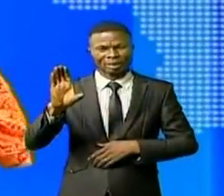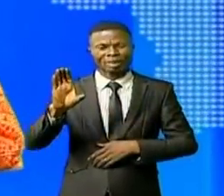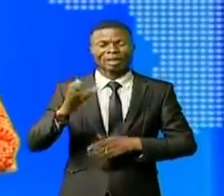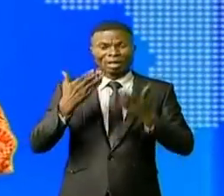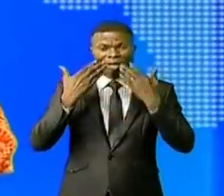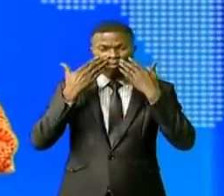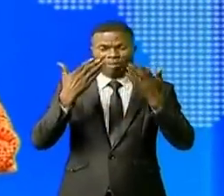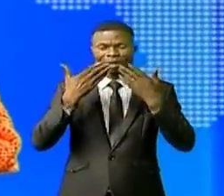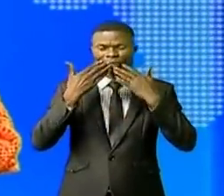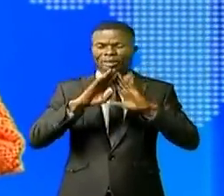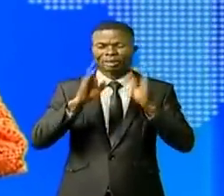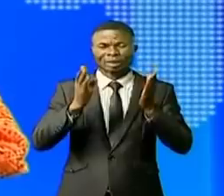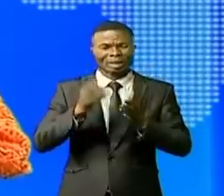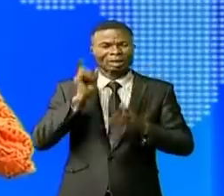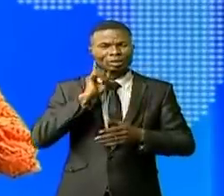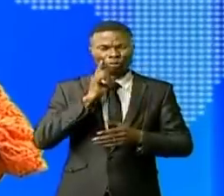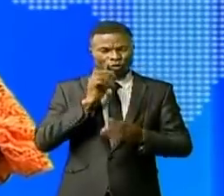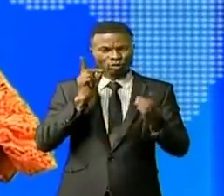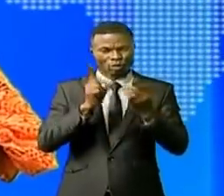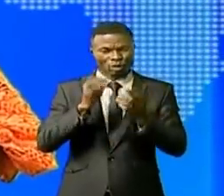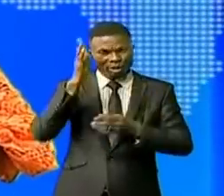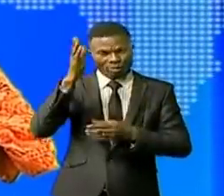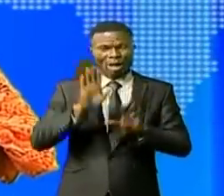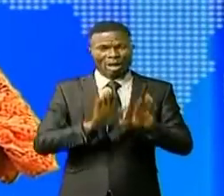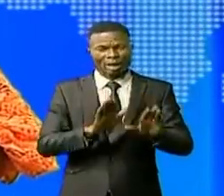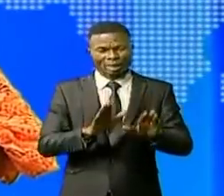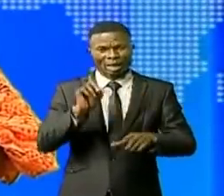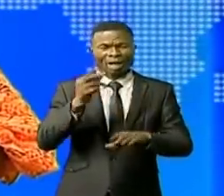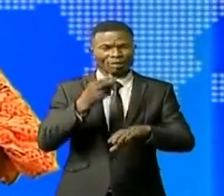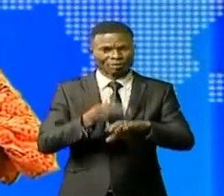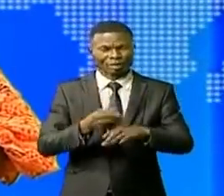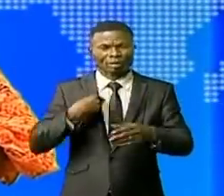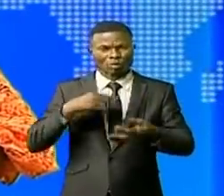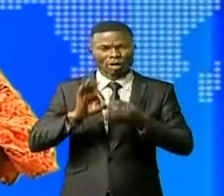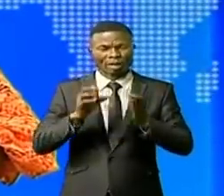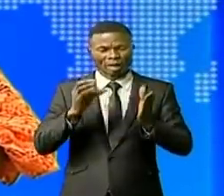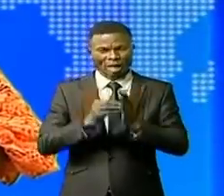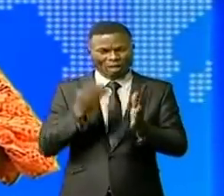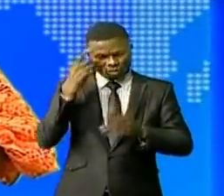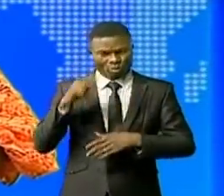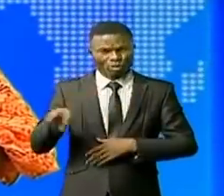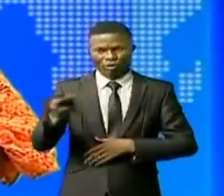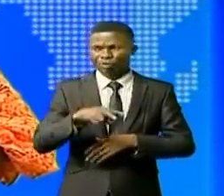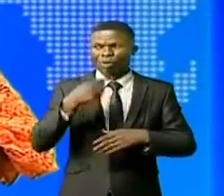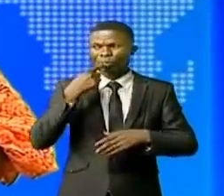Rodépanda, Patrick Eudy l'ont réalisé. Retrouvez à 20h Sandra Nyangui pour